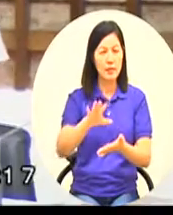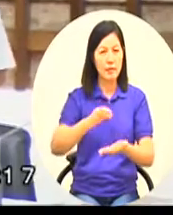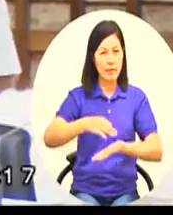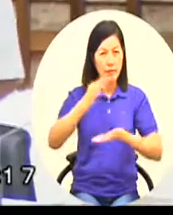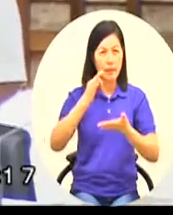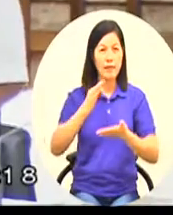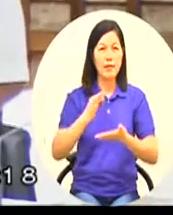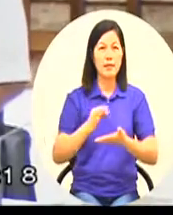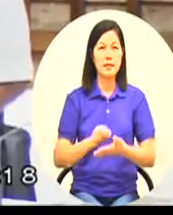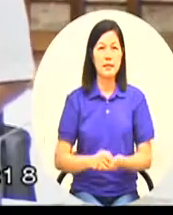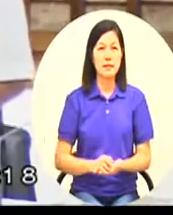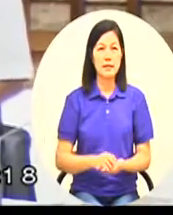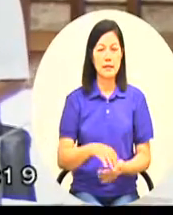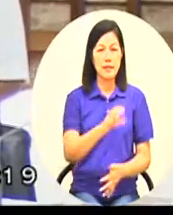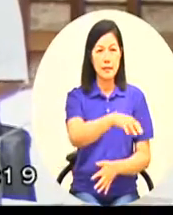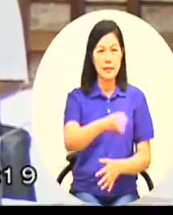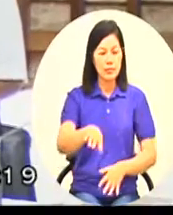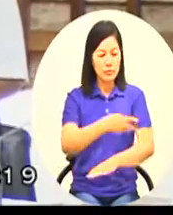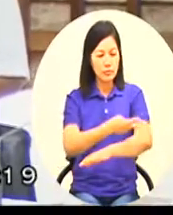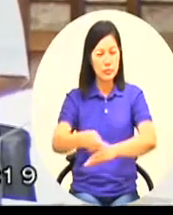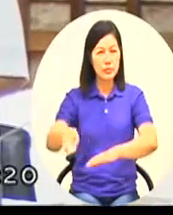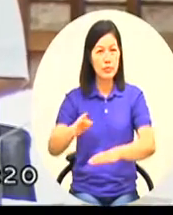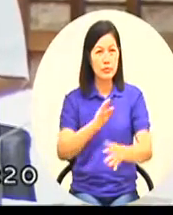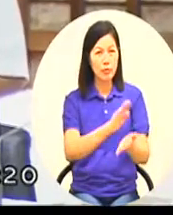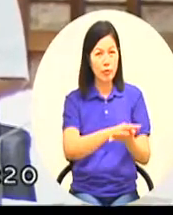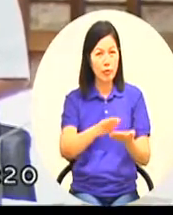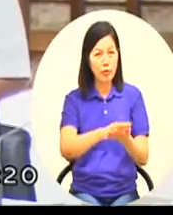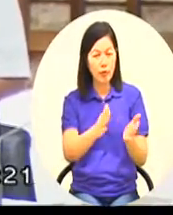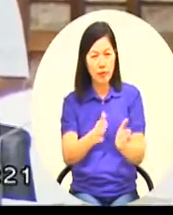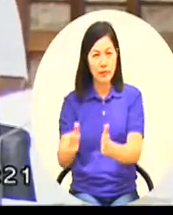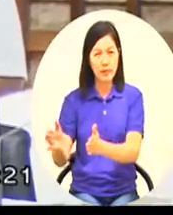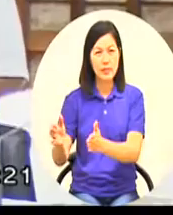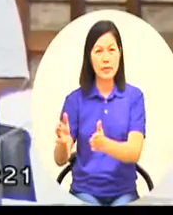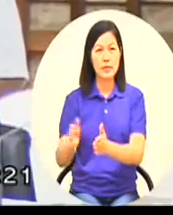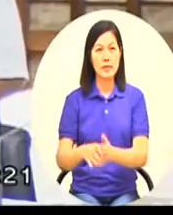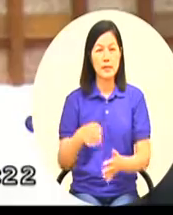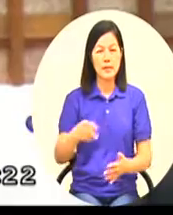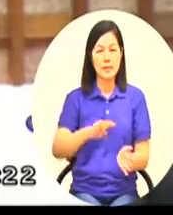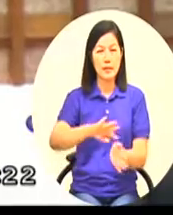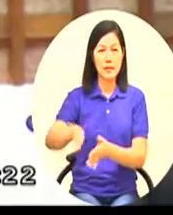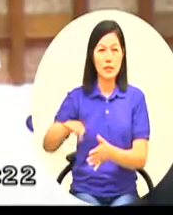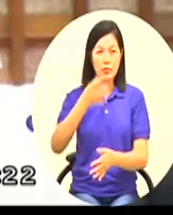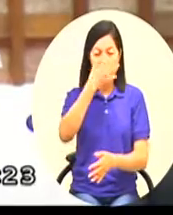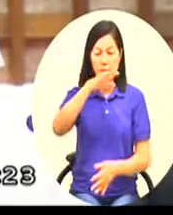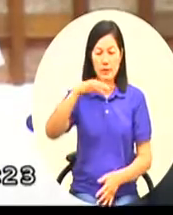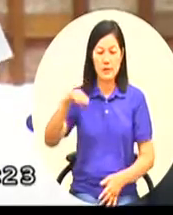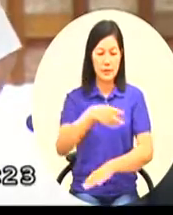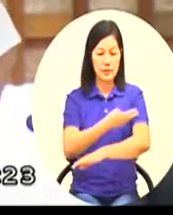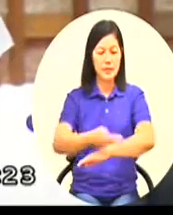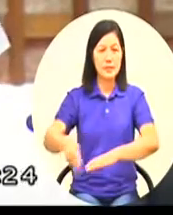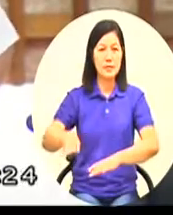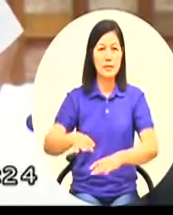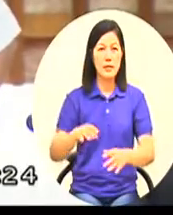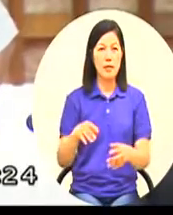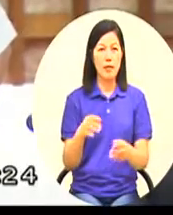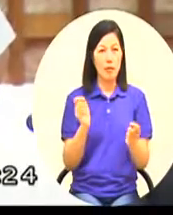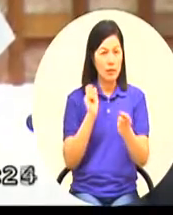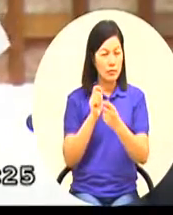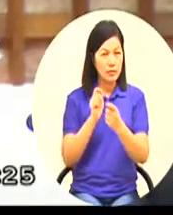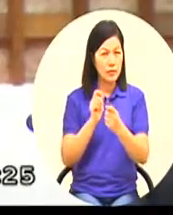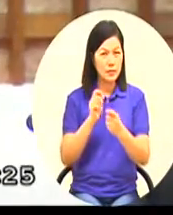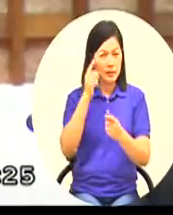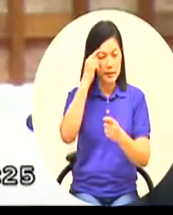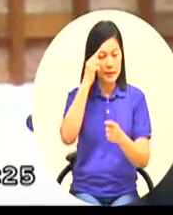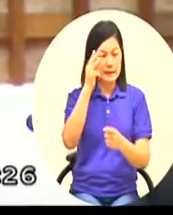个各大溪流的一个整治啊，另外也提到凤山溪啊，最近在这三